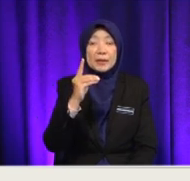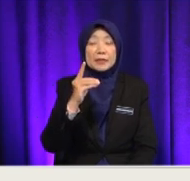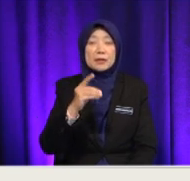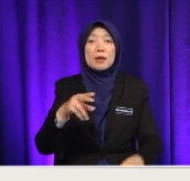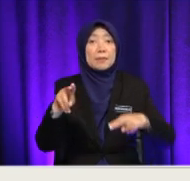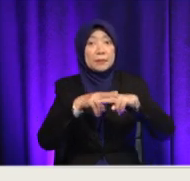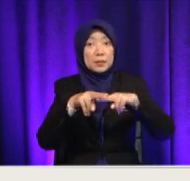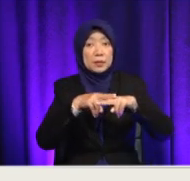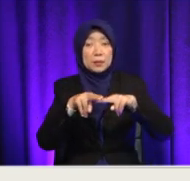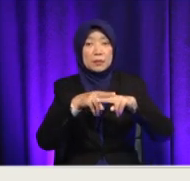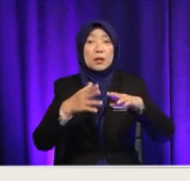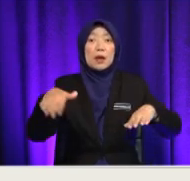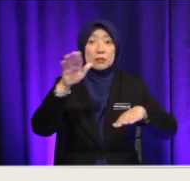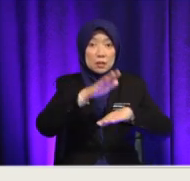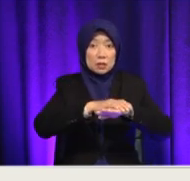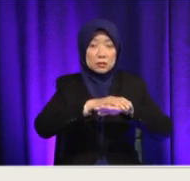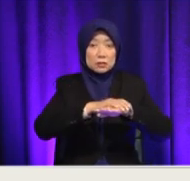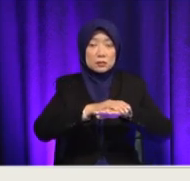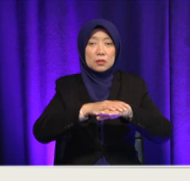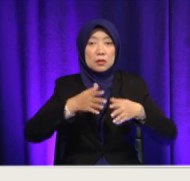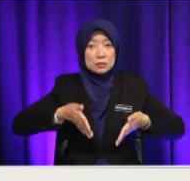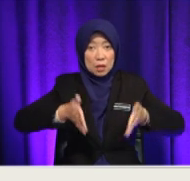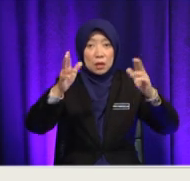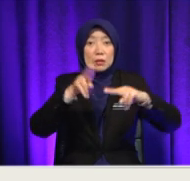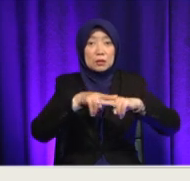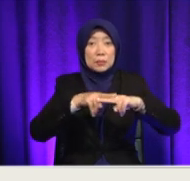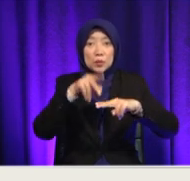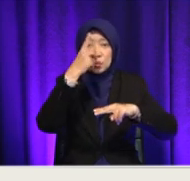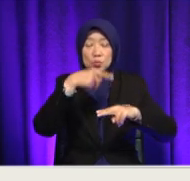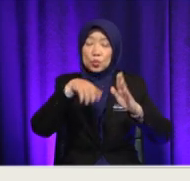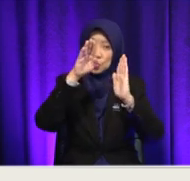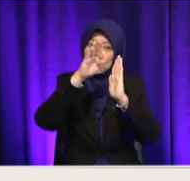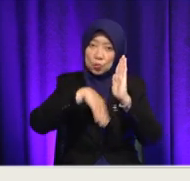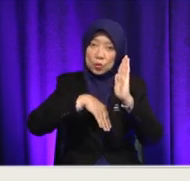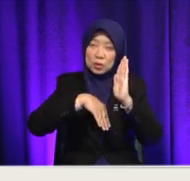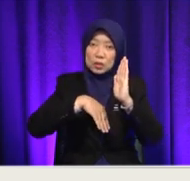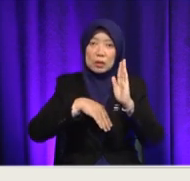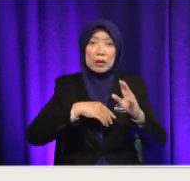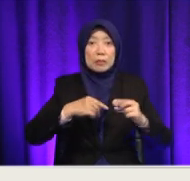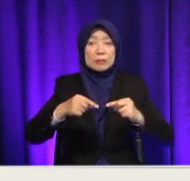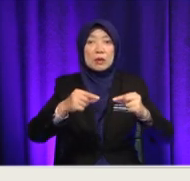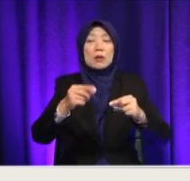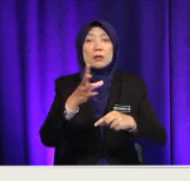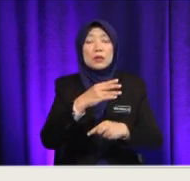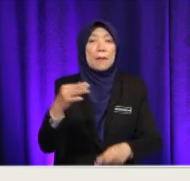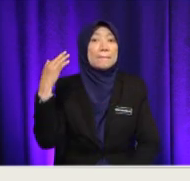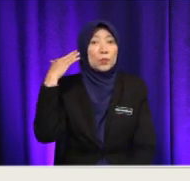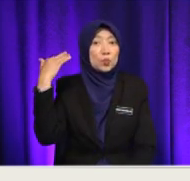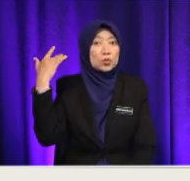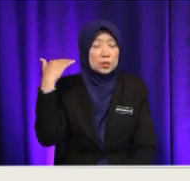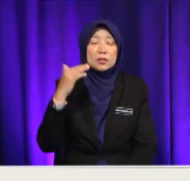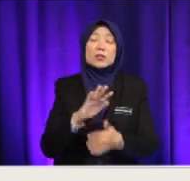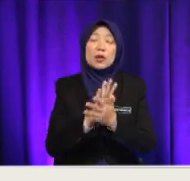getah diletakkan di atas landasan untuk mengelak untuk mengurangkan getaran dan bunyi. Memang ada banyak aplikasi